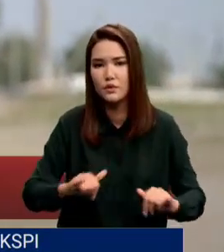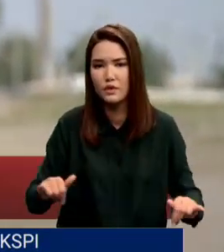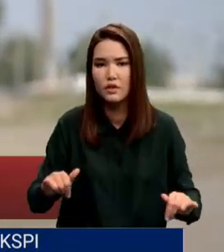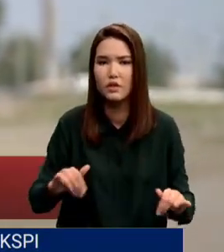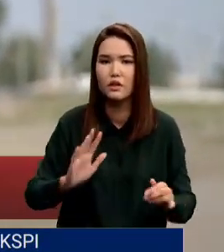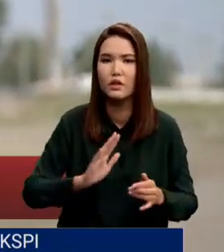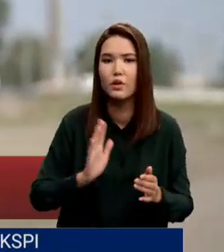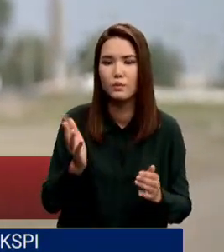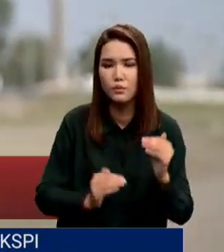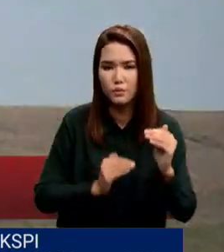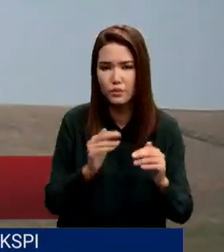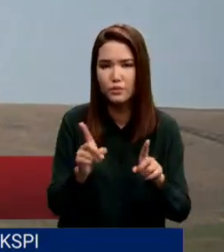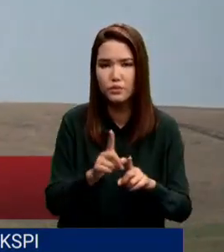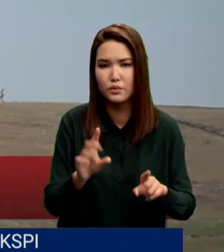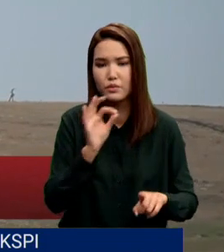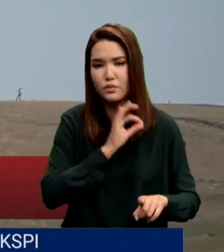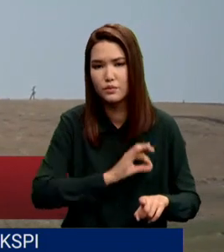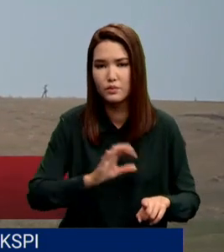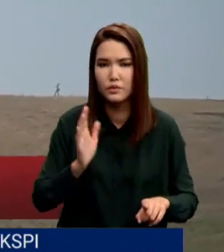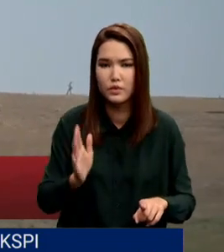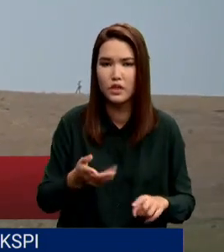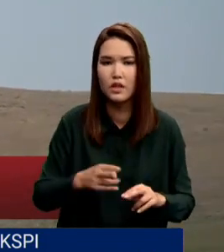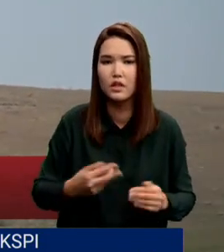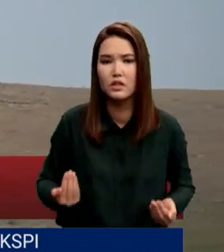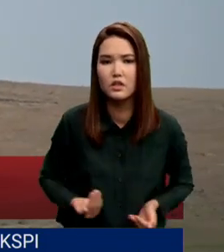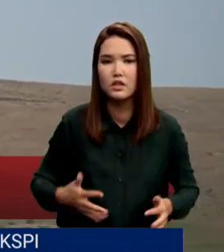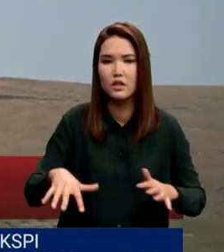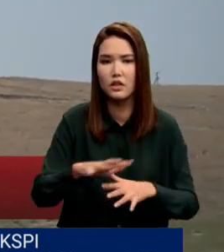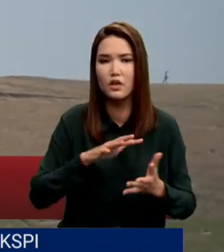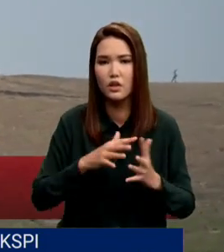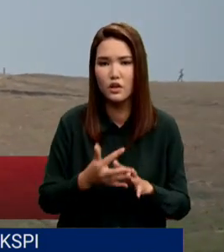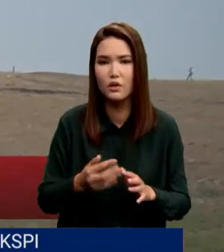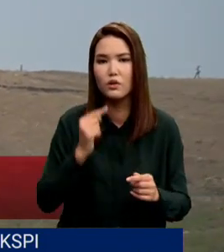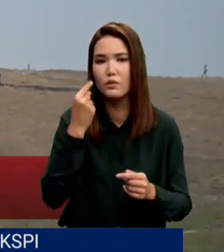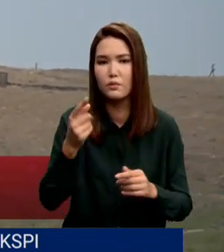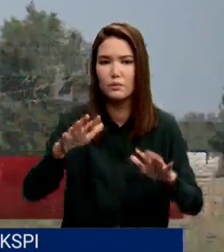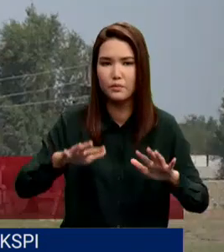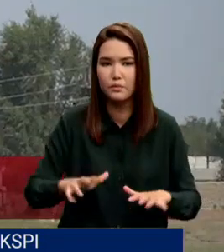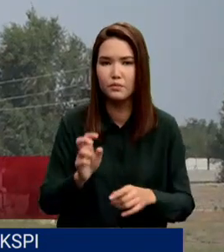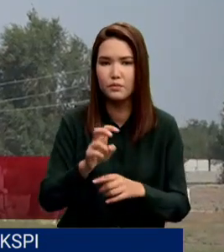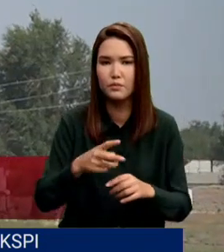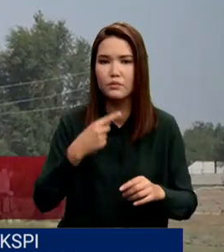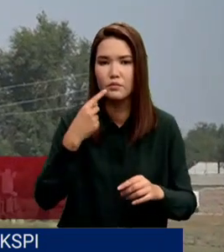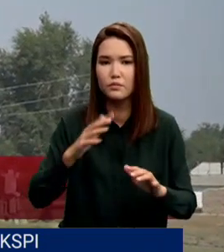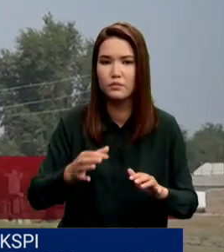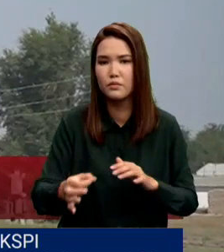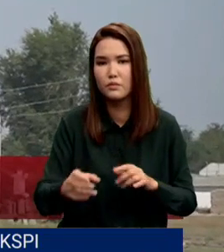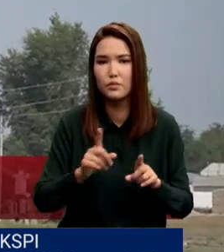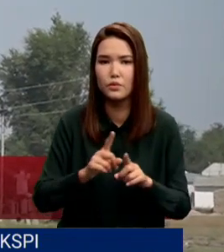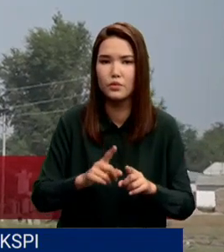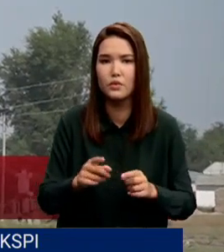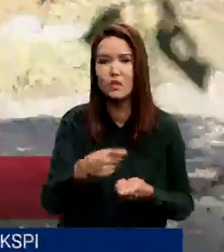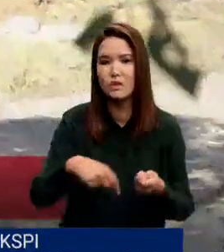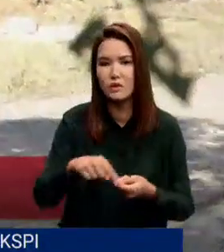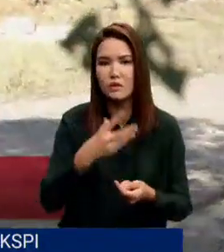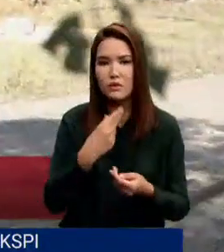Күнкөріс болып жатыр бізде ауылда. Жауаптылардың сөзінше мәселені шешу үшін былтыр жобалық сметалық құжаттама әзірленген 532 миллион